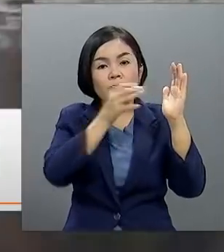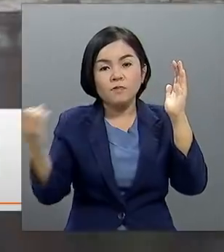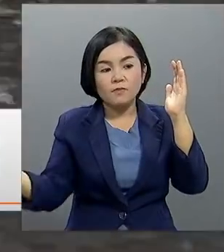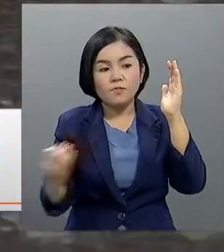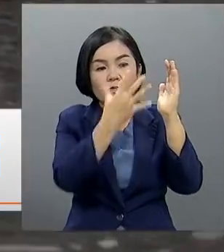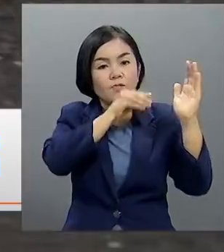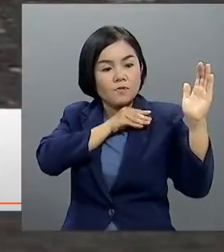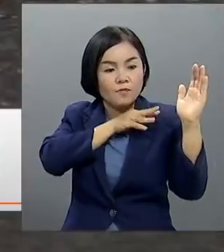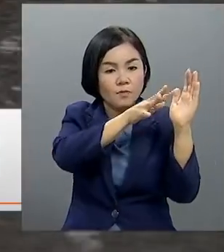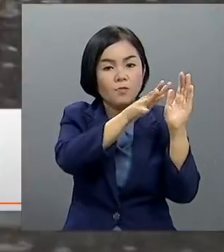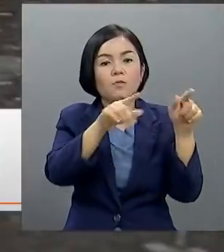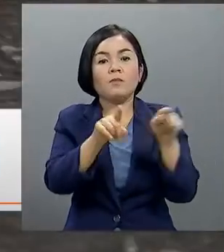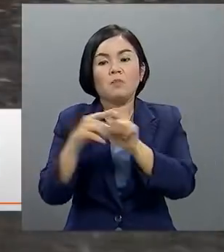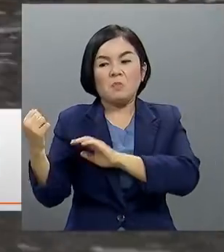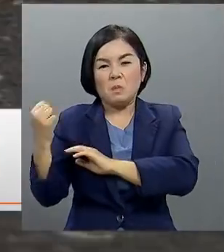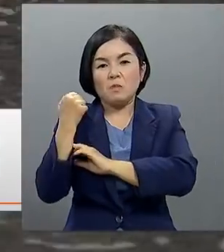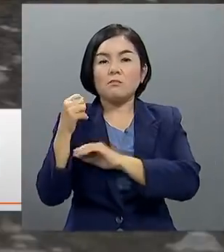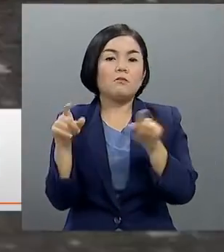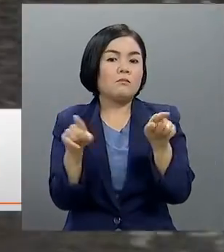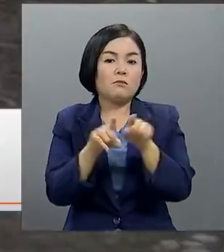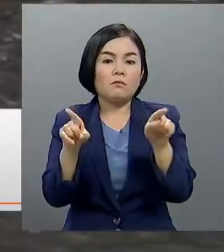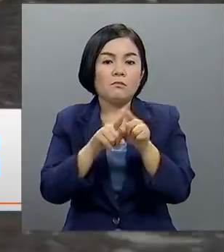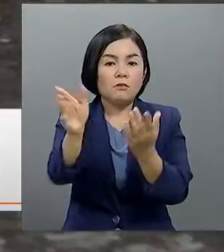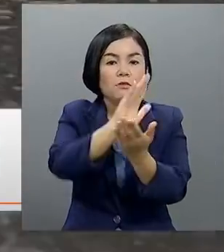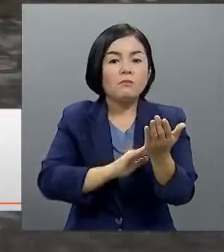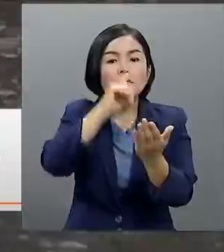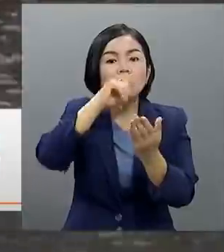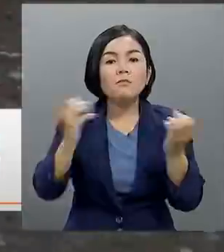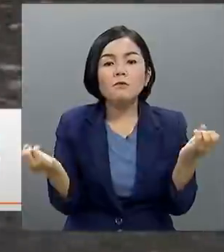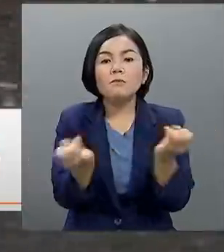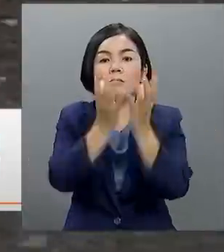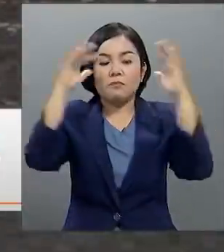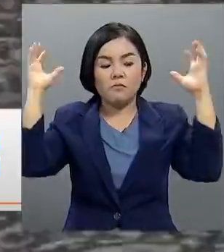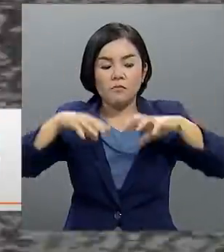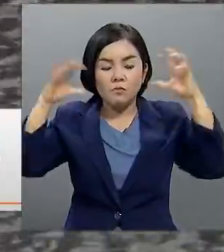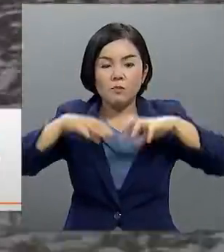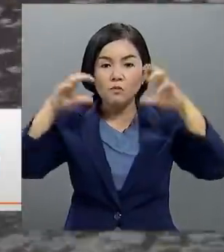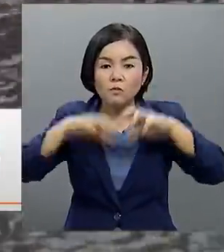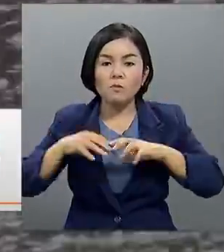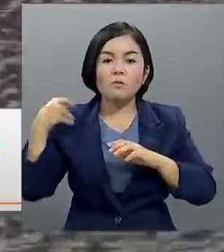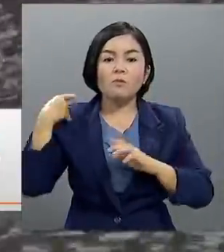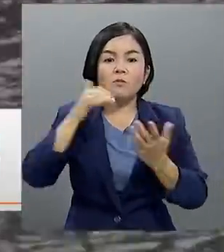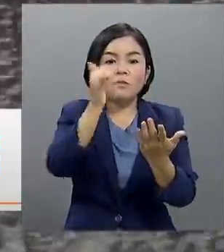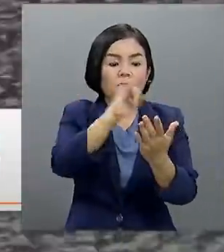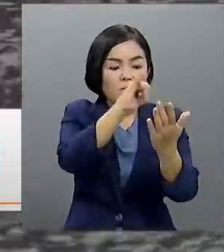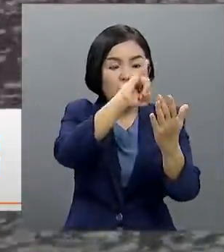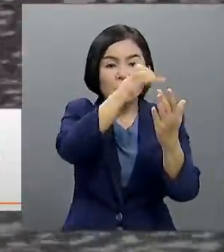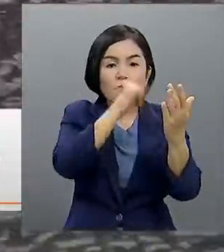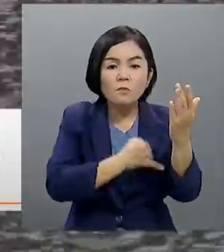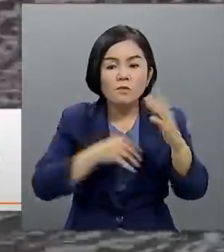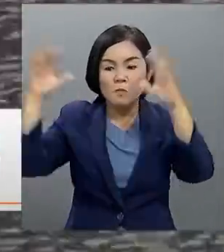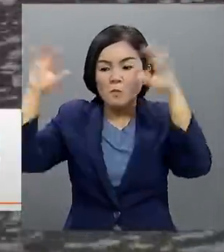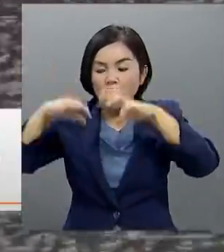ำลังค่อนข้างแรงครับทำให้ประเทศไทยมีฝนตกหนักถึงหนักมากบางพื้นที่ในพื้นที่ภาคเหนือภาคตะวัน